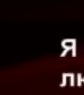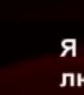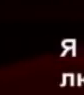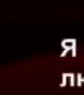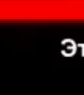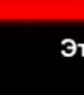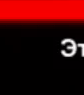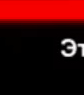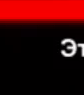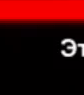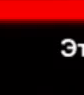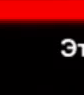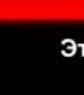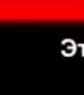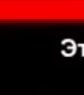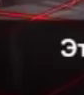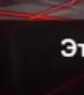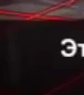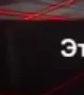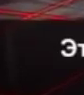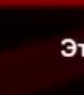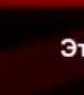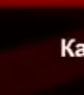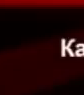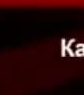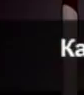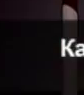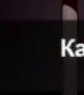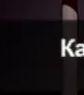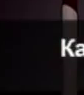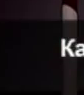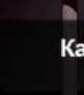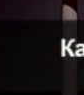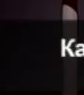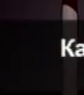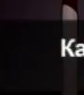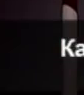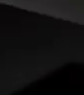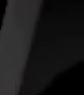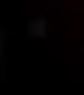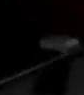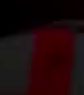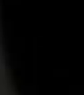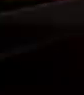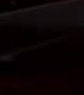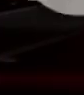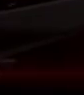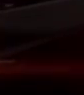деген әңгіме келіспейді. Ол масылдық қалып келеді халықты. Халықты алдау ма сонда? Қазақстан атасының басының да бай ел емес.